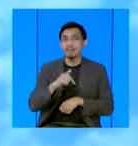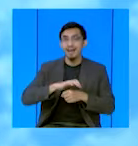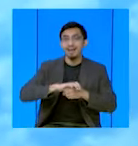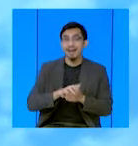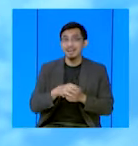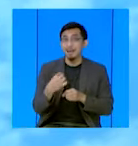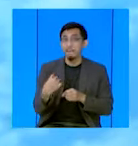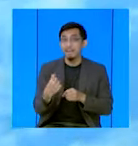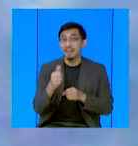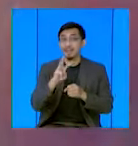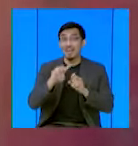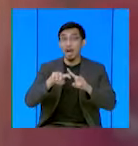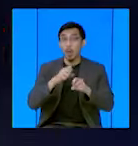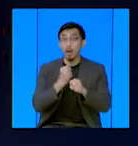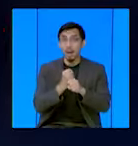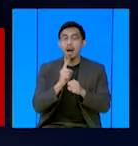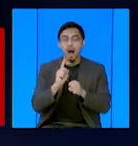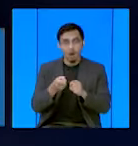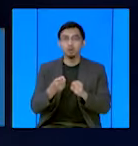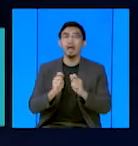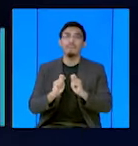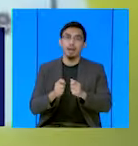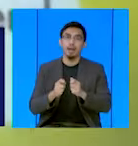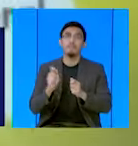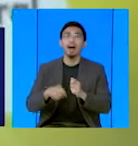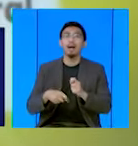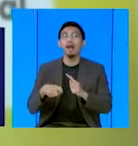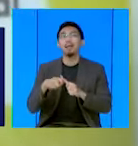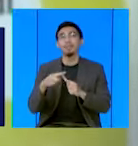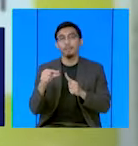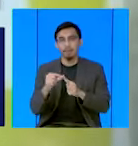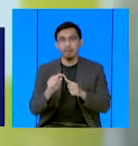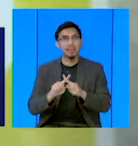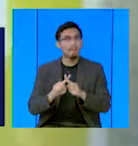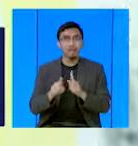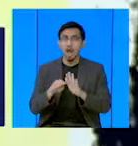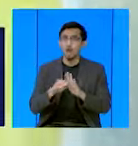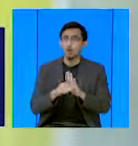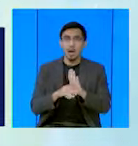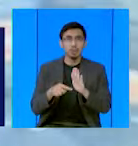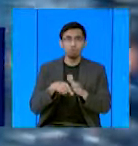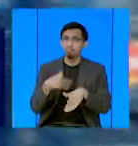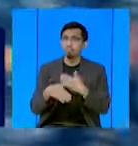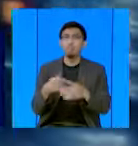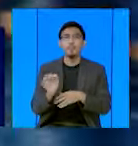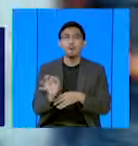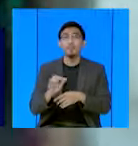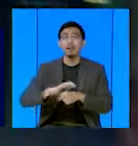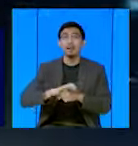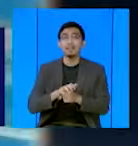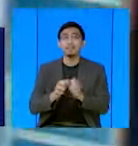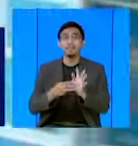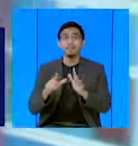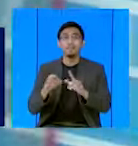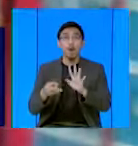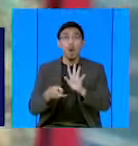Pemirsa, mulai hari ini beli gas LPG 3 kg wajib terdaftar dan menggunakan KTP. Namun belum juga aturan tersebut diberlakukan,